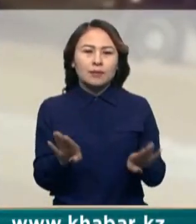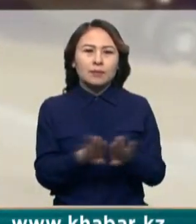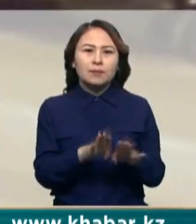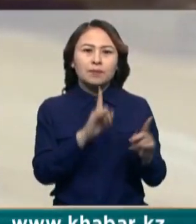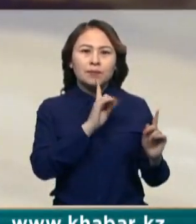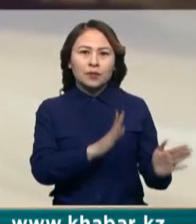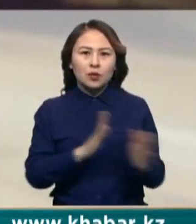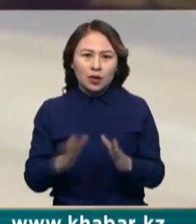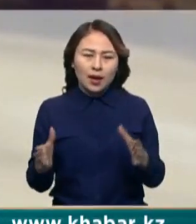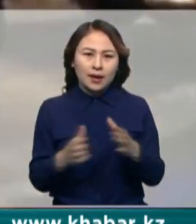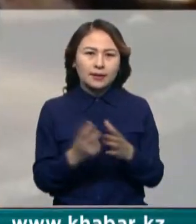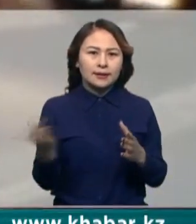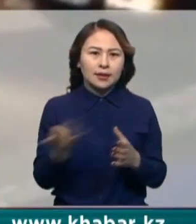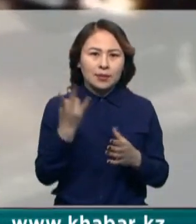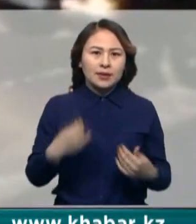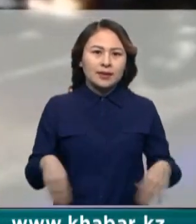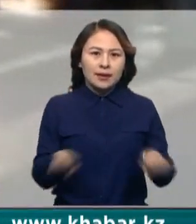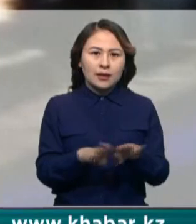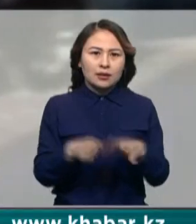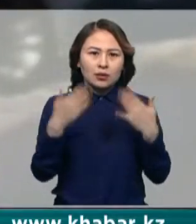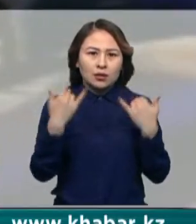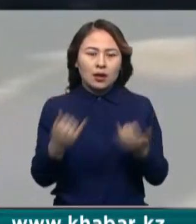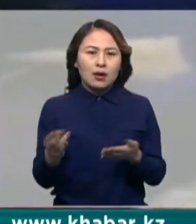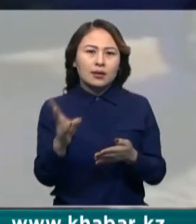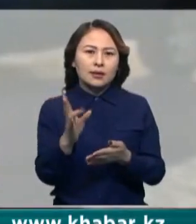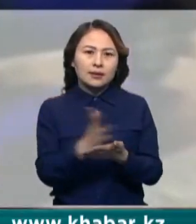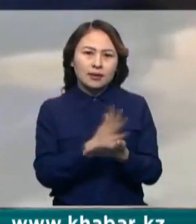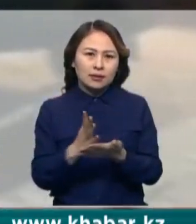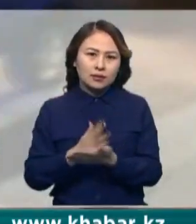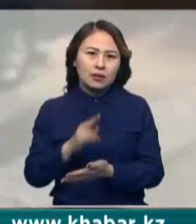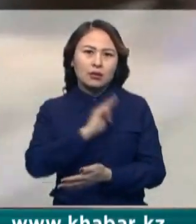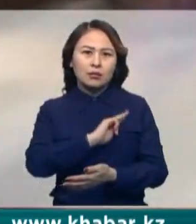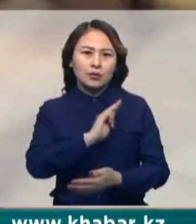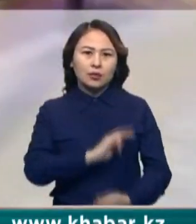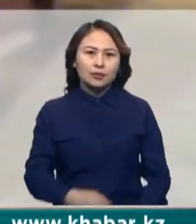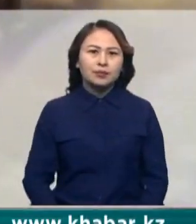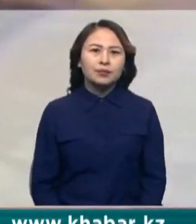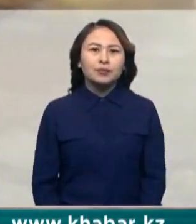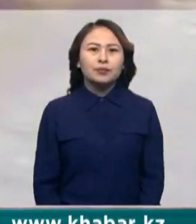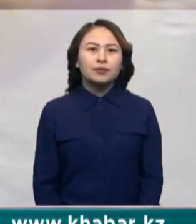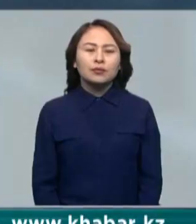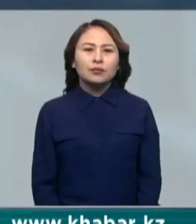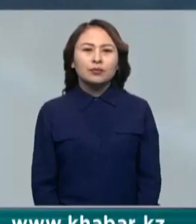секілді бірқатар жолдар әлі де жабық тұр. Қазір оларда қар тазалау жұмыстары жүріп жатыр.